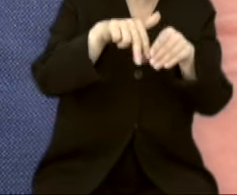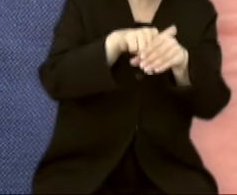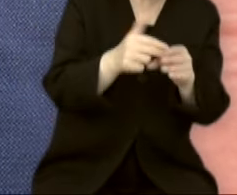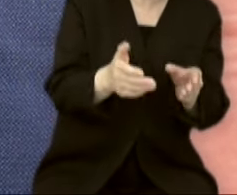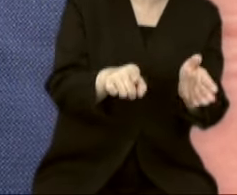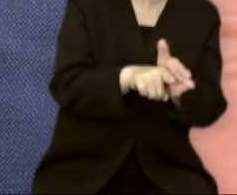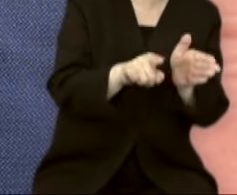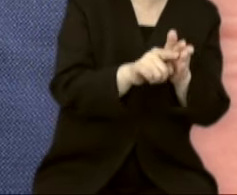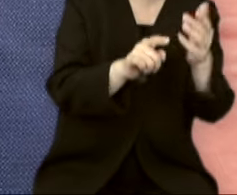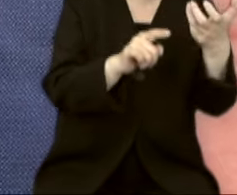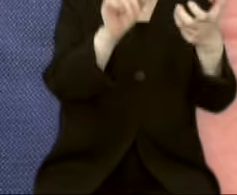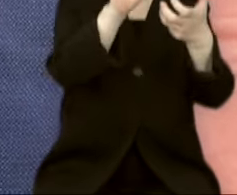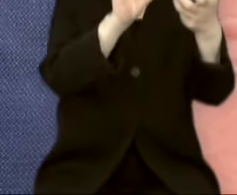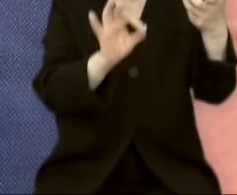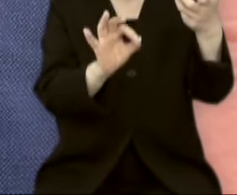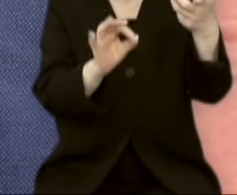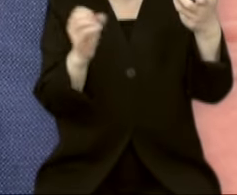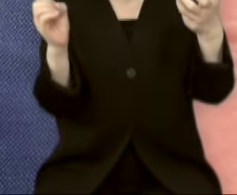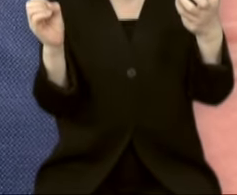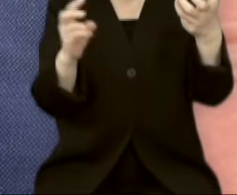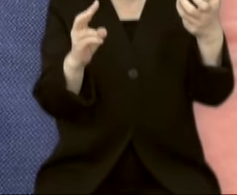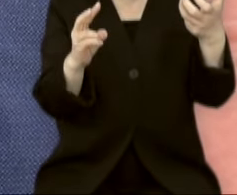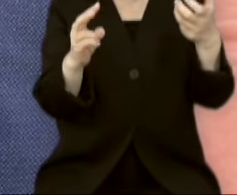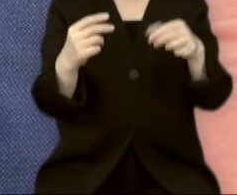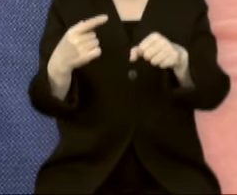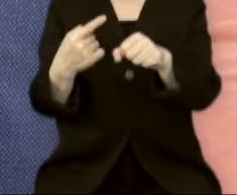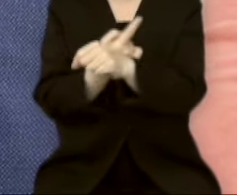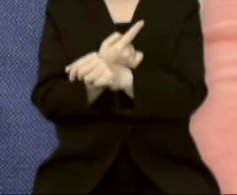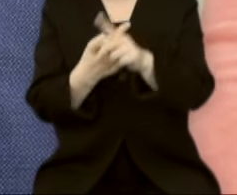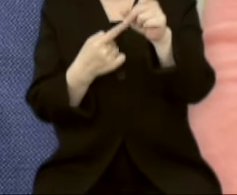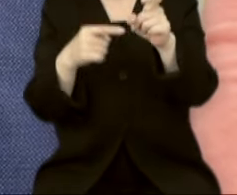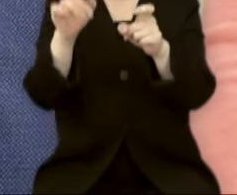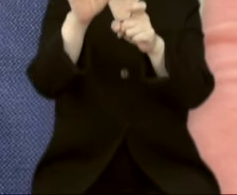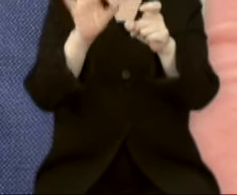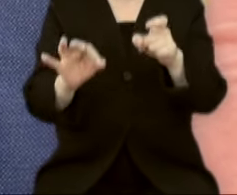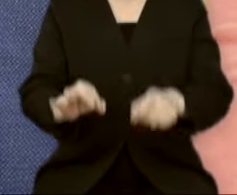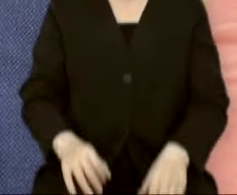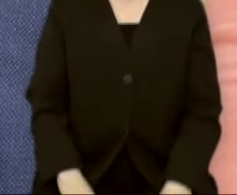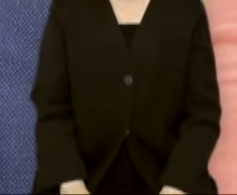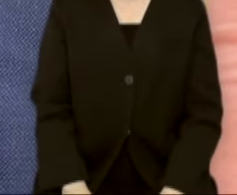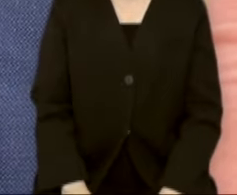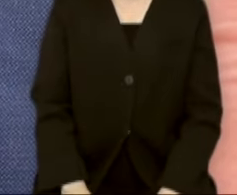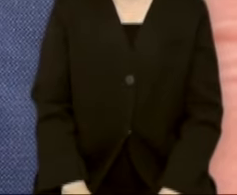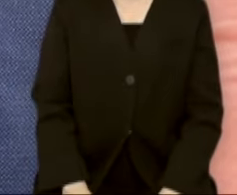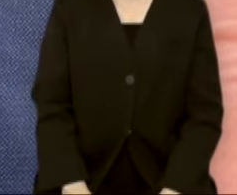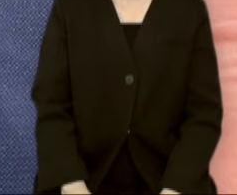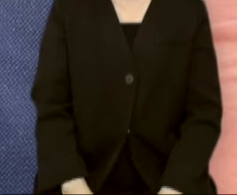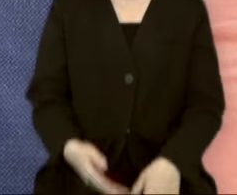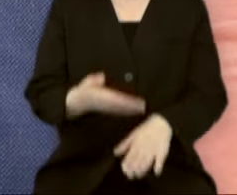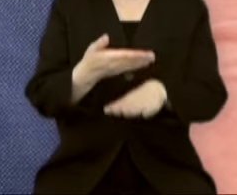네. 그리고 회교 사람은 11%입니다. 네. 그 다음에 자이너교 사람은